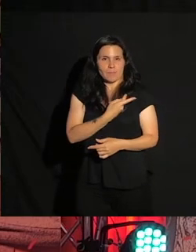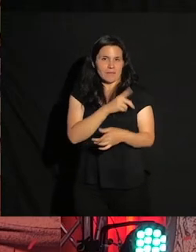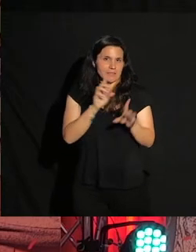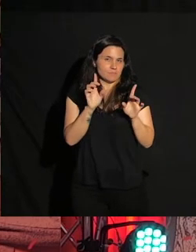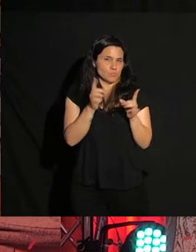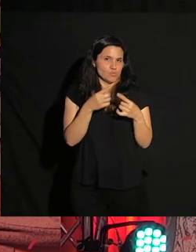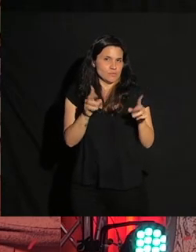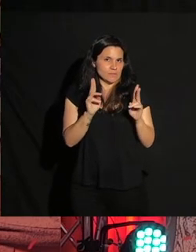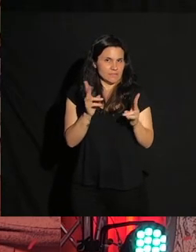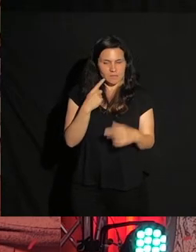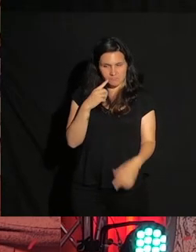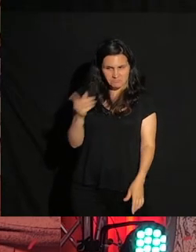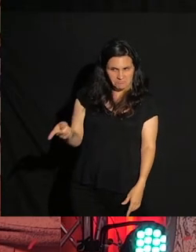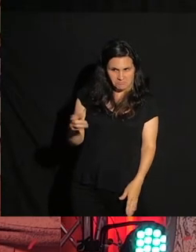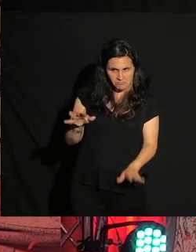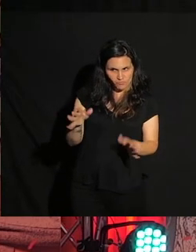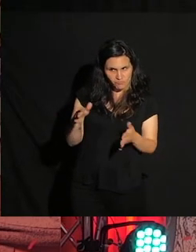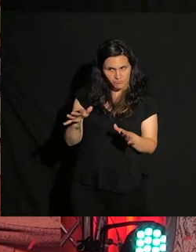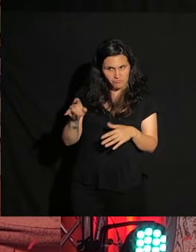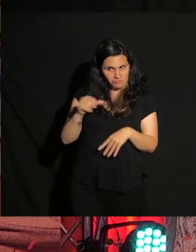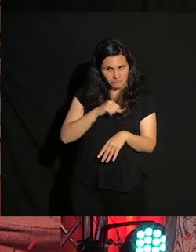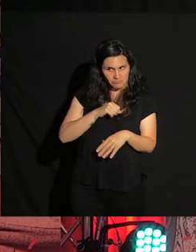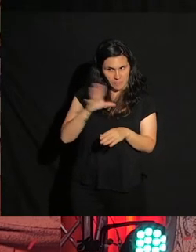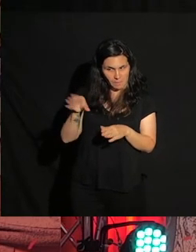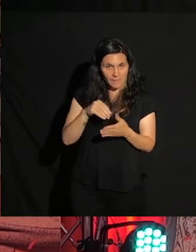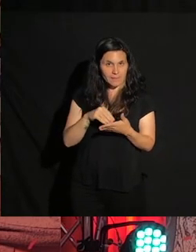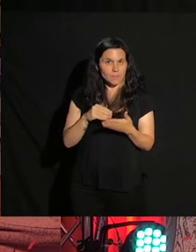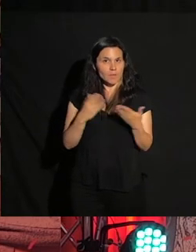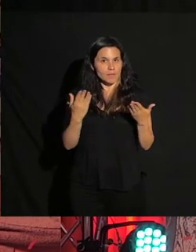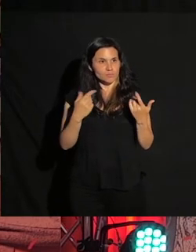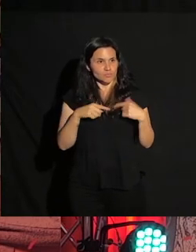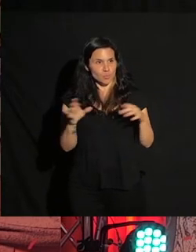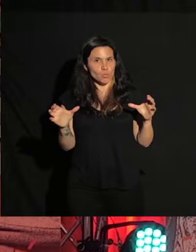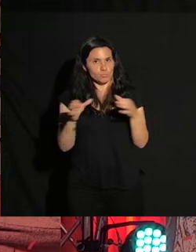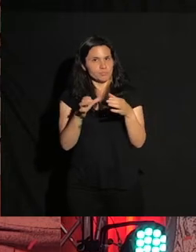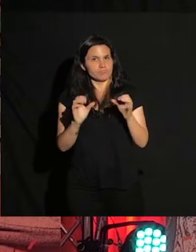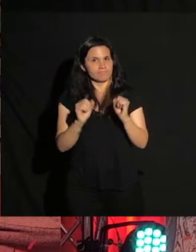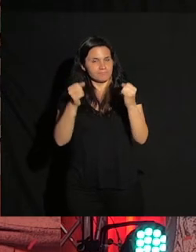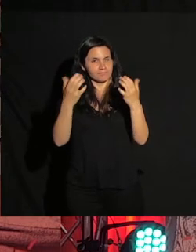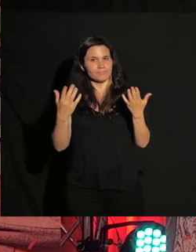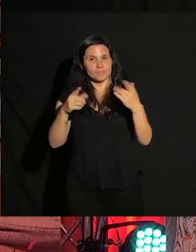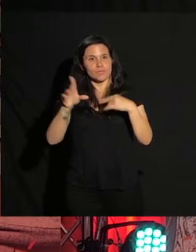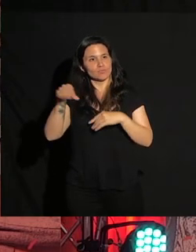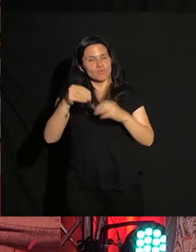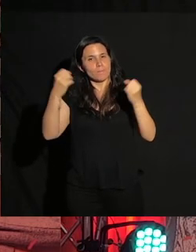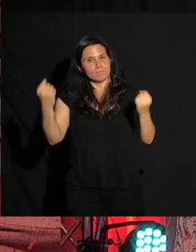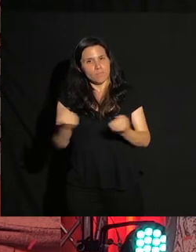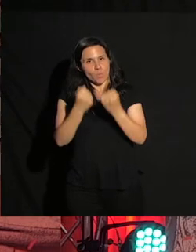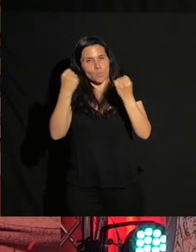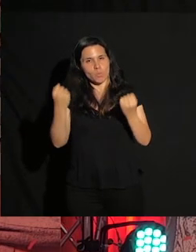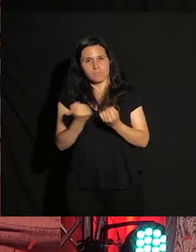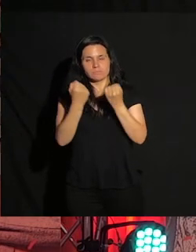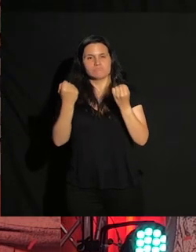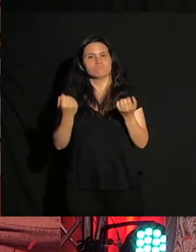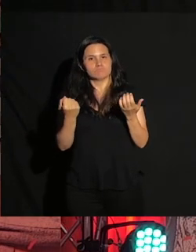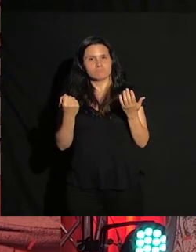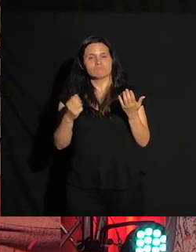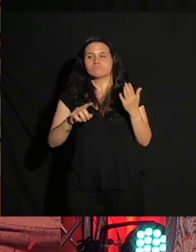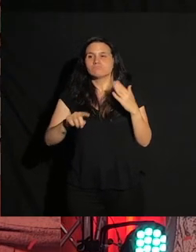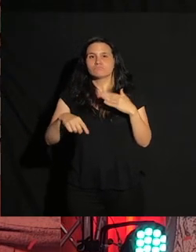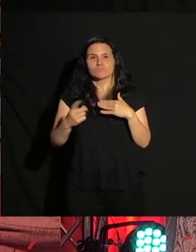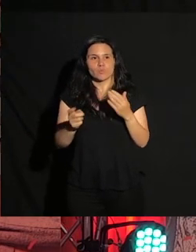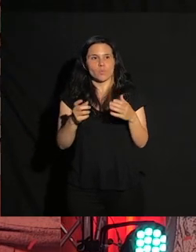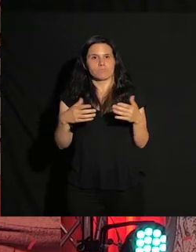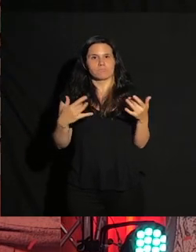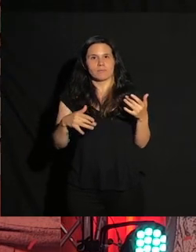Und sagen, ey, wäre das nicht was für dich? Und ja, so kriegen wir so eine Gruppe zusammen und proben mit denen und daraus wächst die